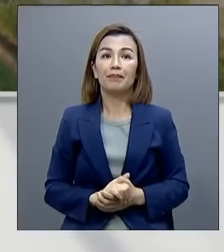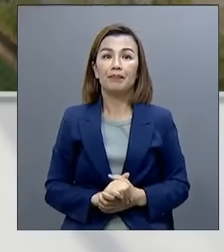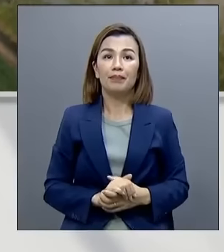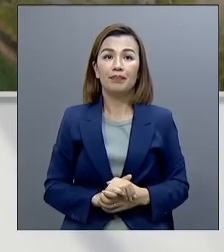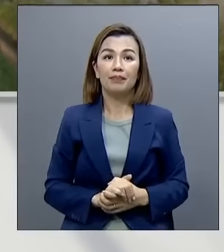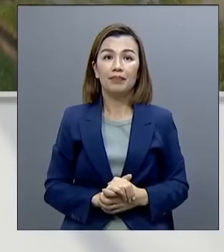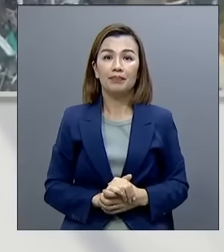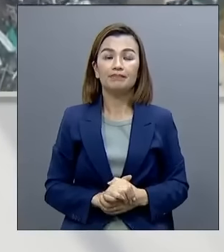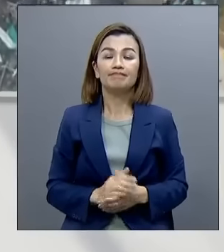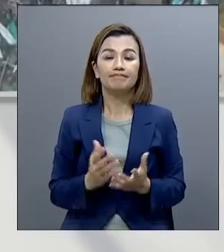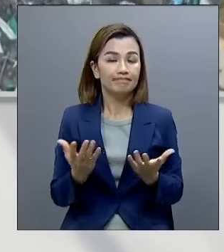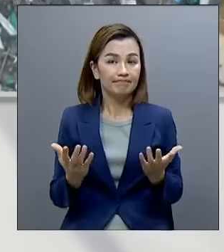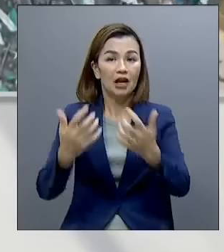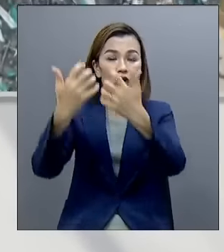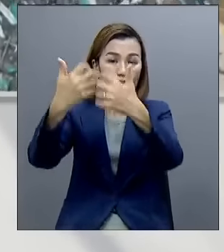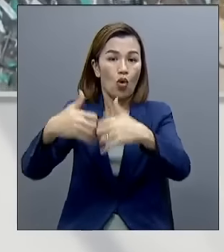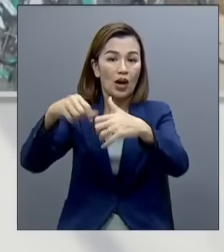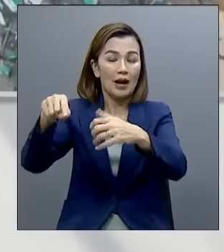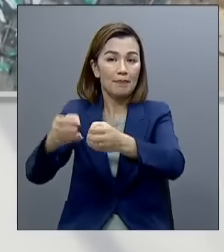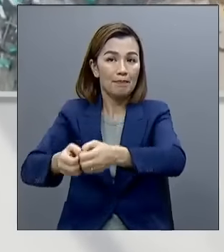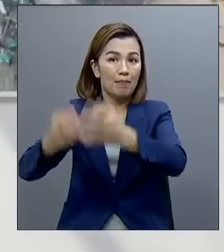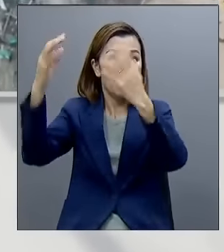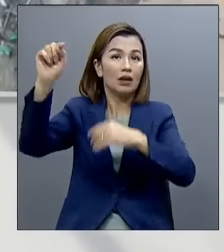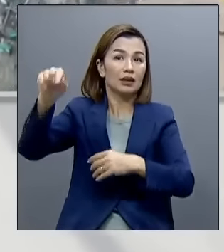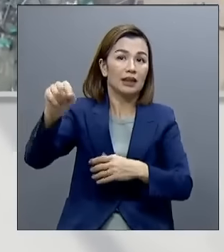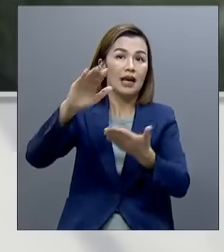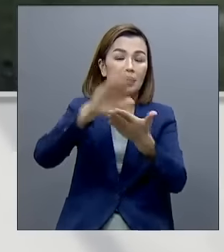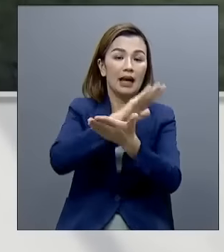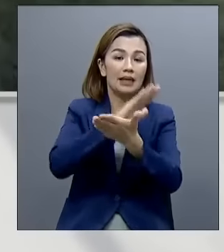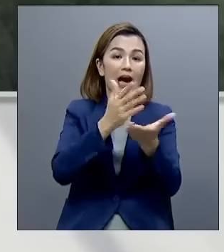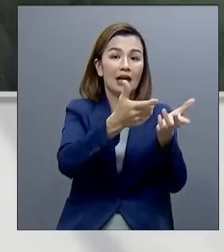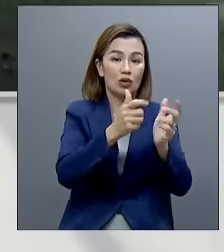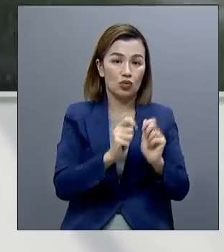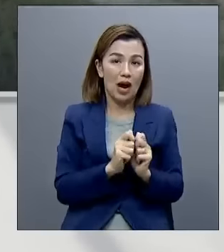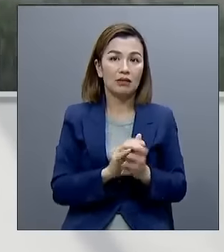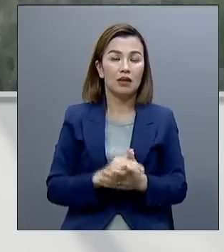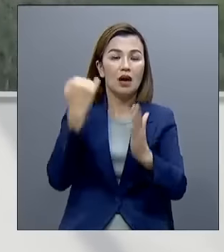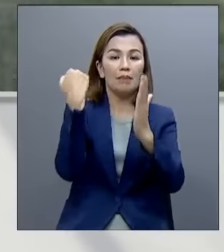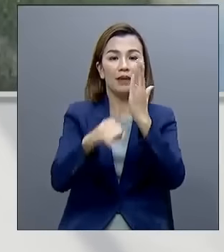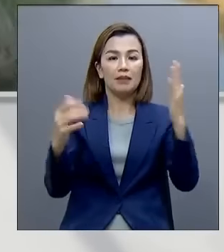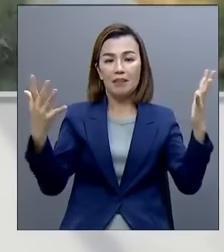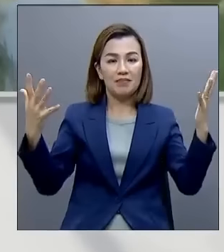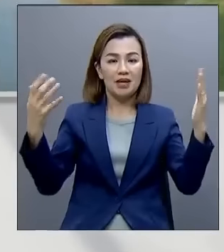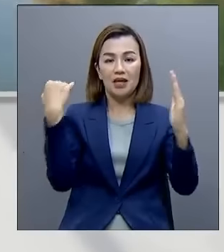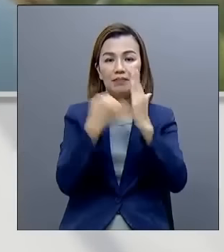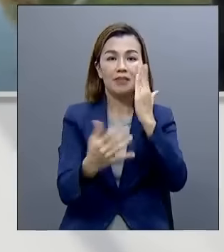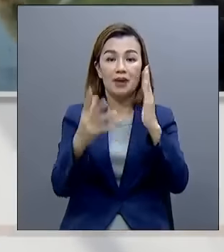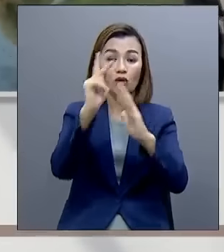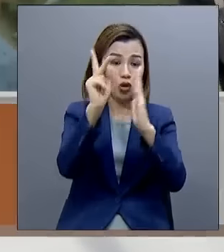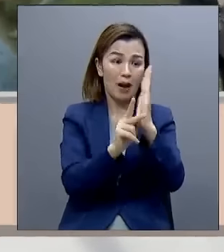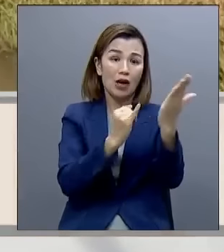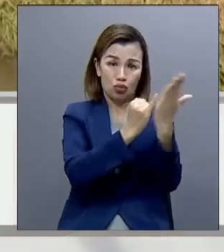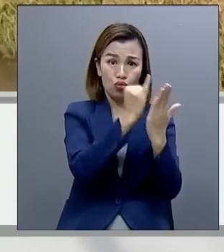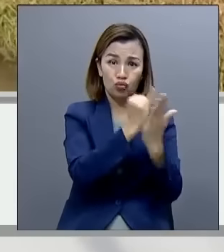อย่างที่บอกค่ะโรงงานที่เกิดเหตุเนี่ยคือถ้าดูตามใบอนุญาตต่างๆไม่ได้ทำอะไรผิดกฎหมายจริงๆนะคะที่นี่ประกอบกิจการ